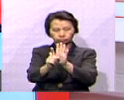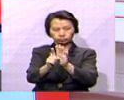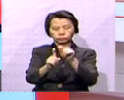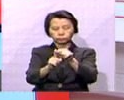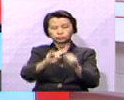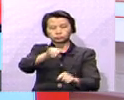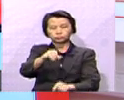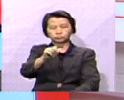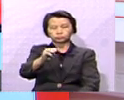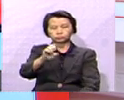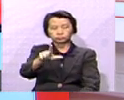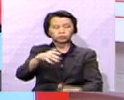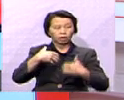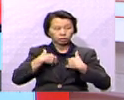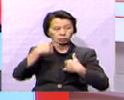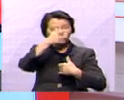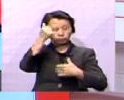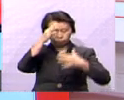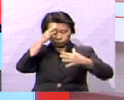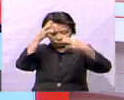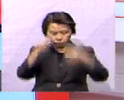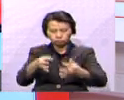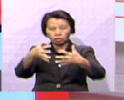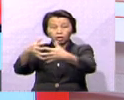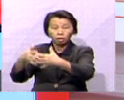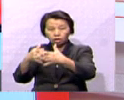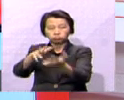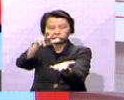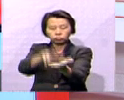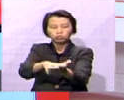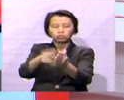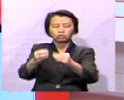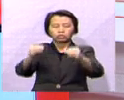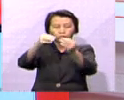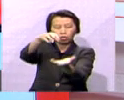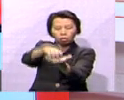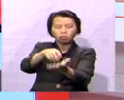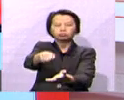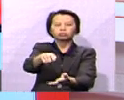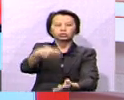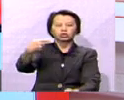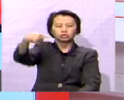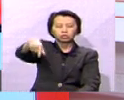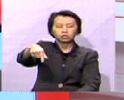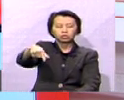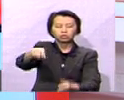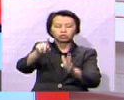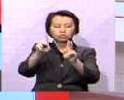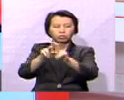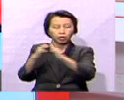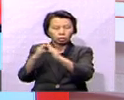Jamil Khair Baharom diadakan berikutan keputusan Amerika Syarikat mengiktiraf Baitul Maqdis sebagai ibu kota baharu